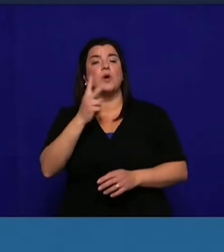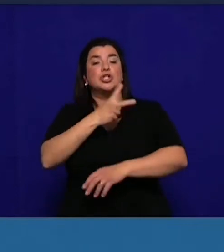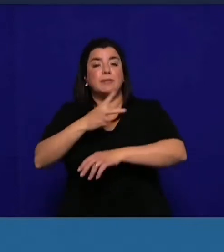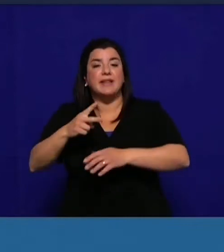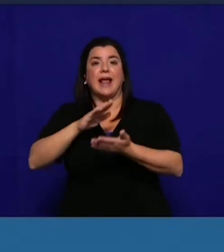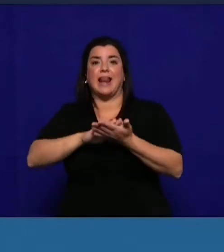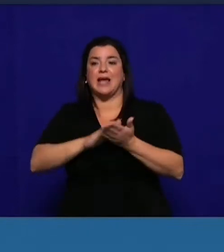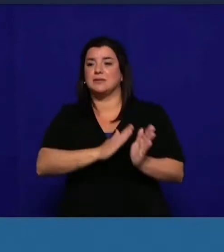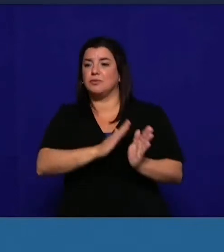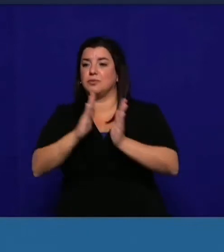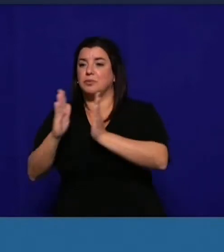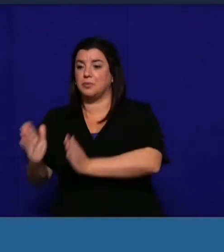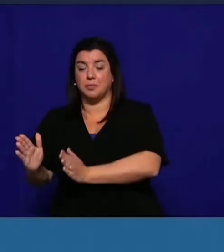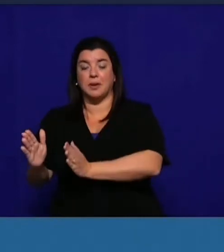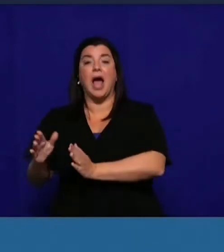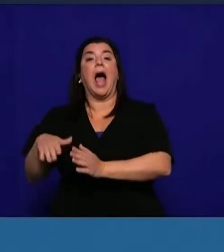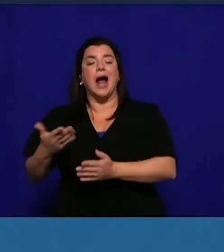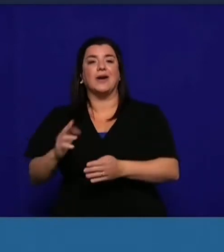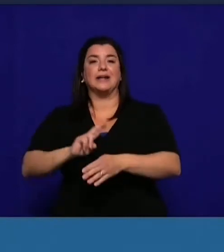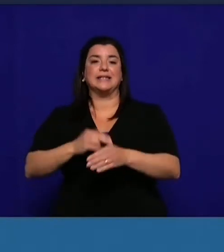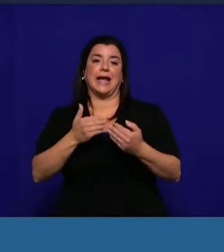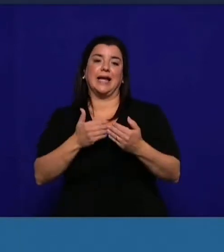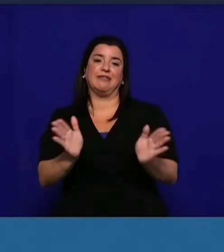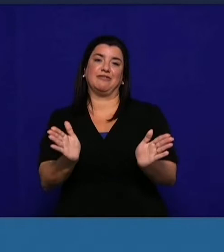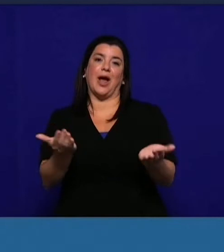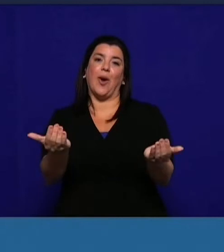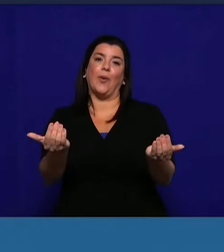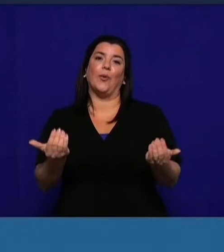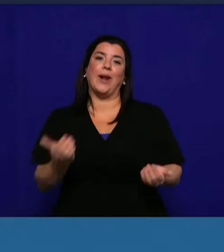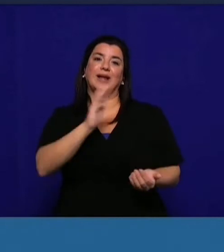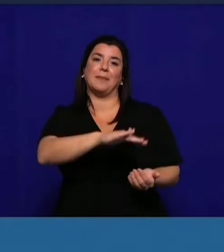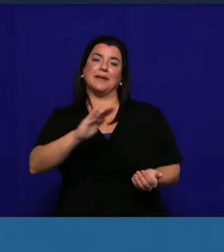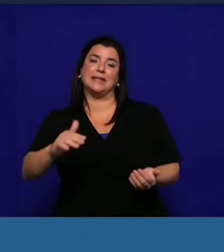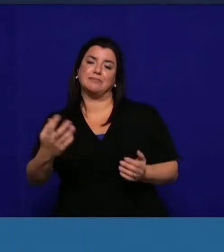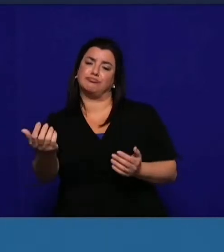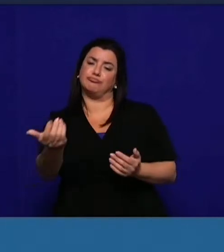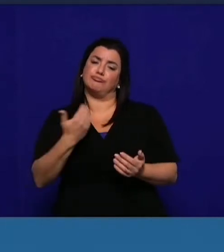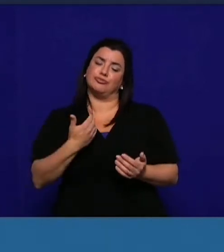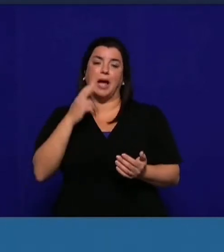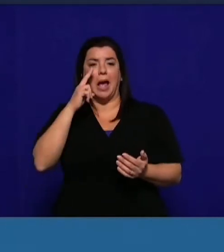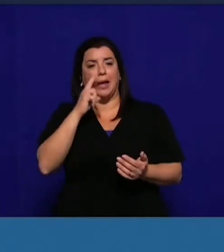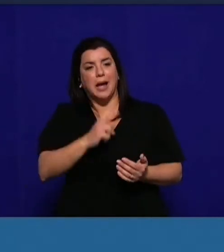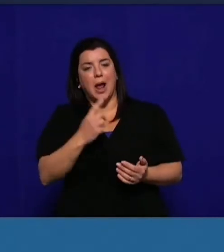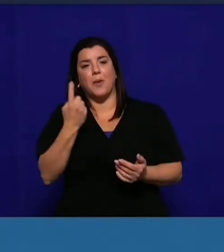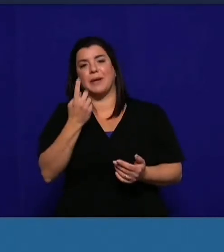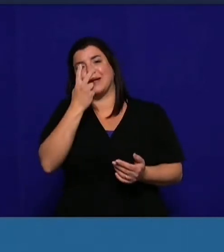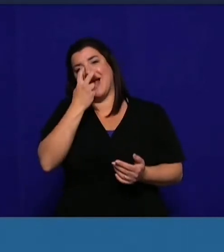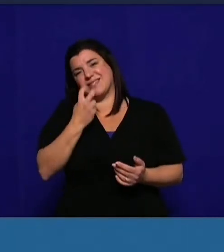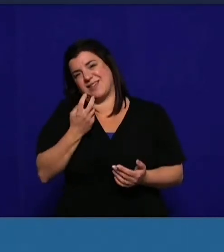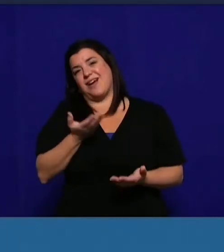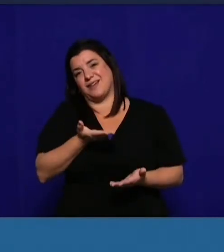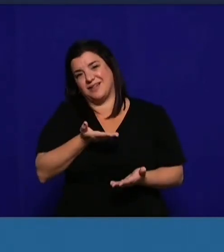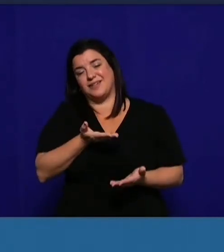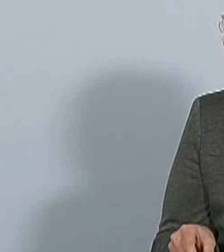hemmhekk bnew l-immunità, hemmhekk nistgħu miżuri li jkunu kontrollati wkoll jibdew jiżuruhom ukoll